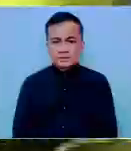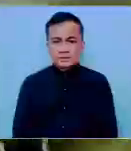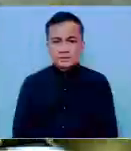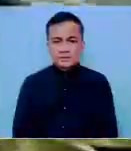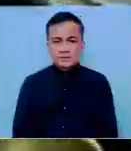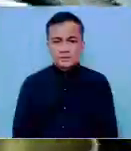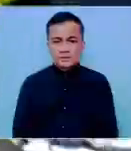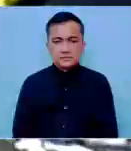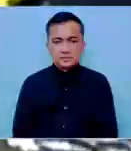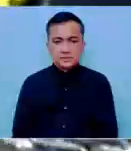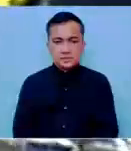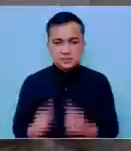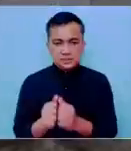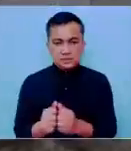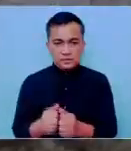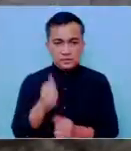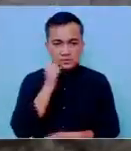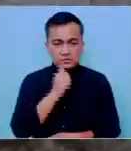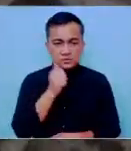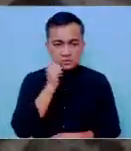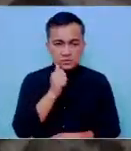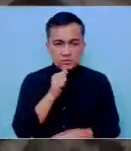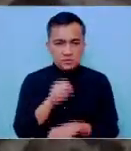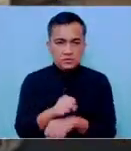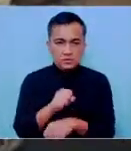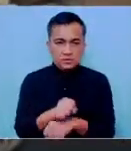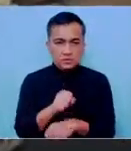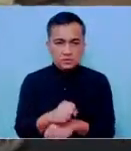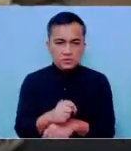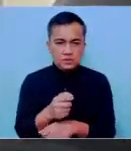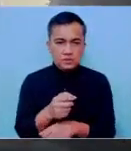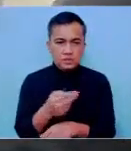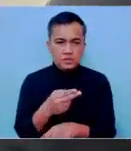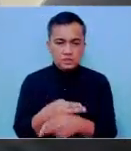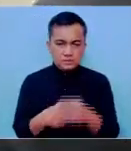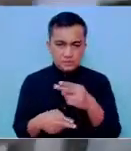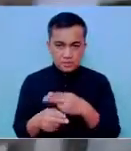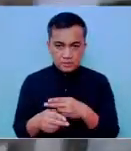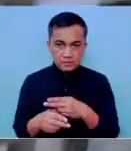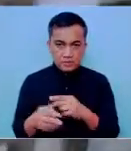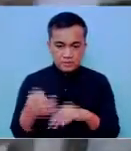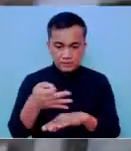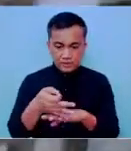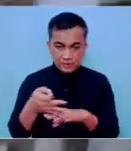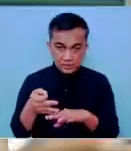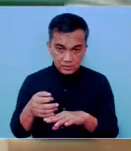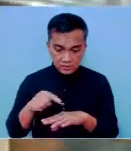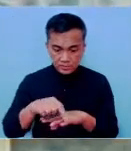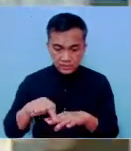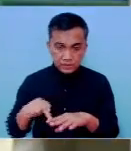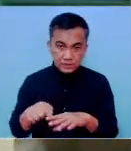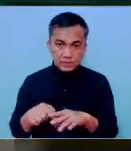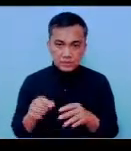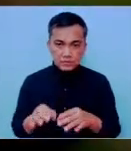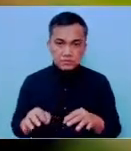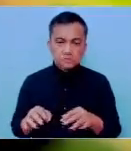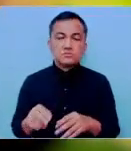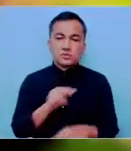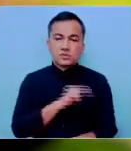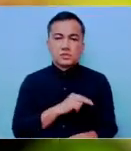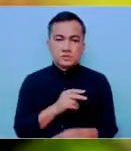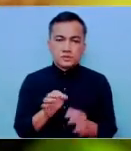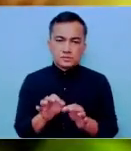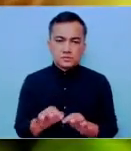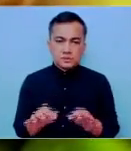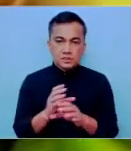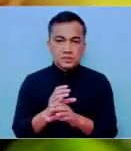katuwang na natin sa pang araw-araw nating mga gawain ang ating mga kamay at daliri natural lamang napahalagahan natin ang mga ito